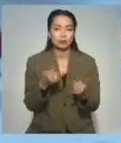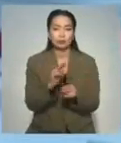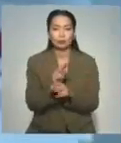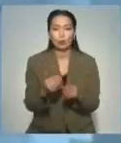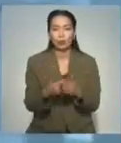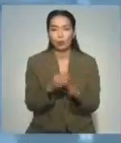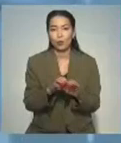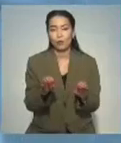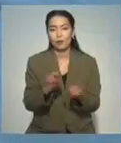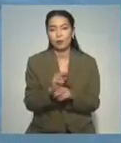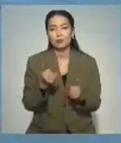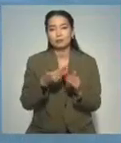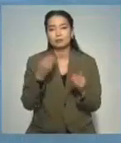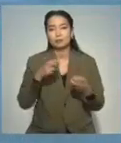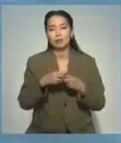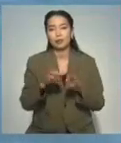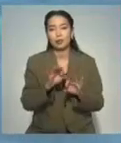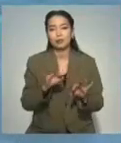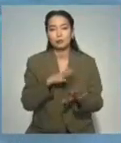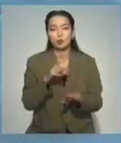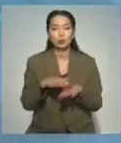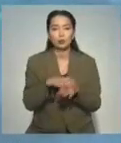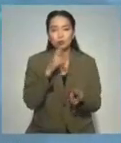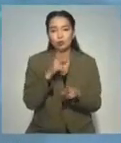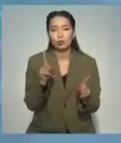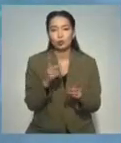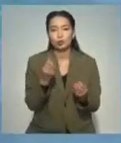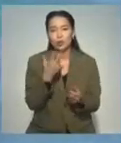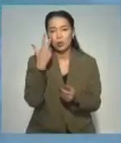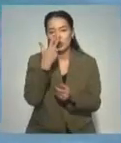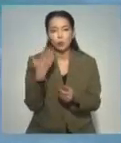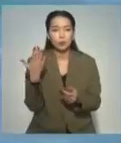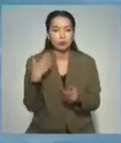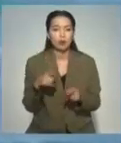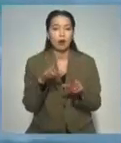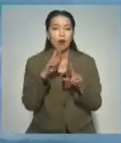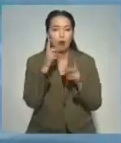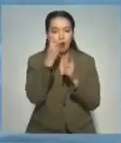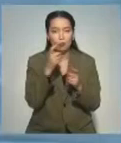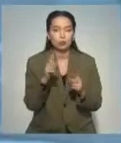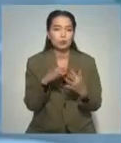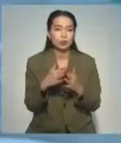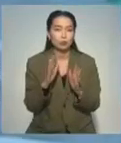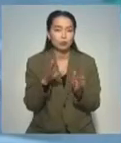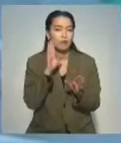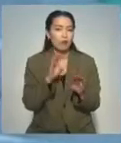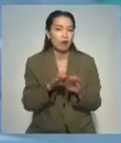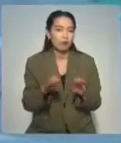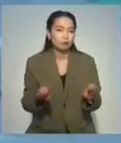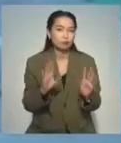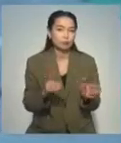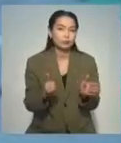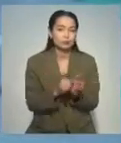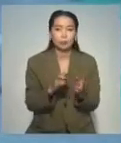о проблеме мы рассказывали в эфире «Астана Таймс». Люди жаловались, что еще 3 года назад местные власти объявили, что в село начнут тянуть водопровод. Но